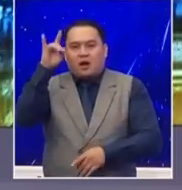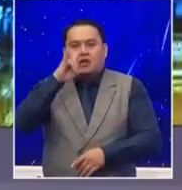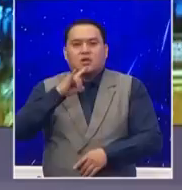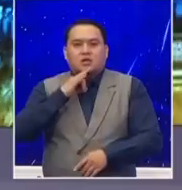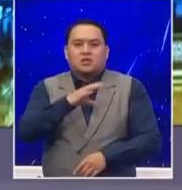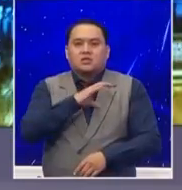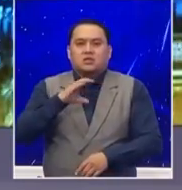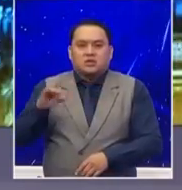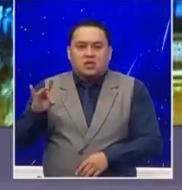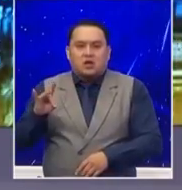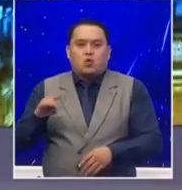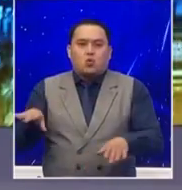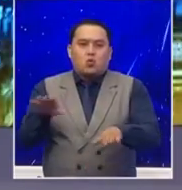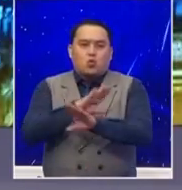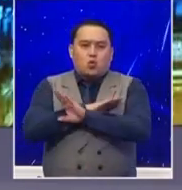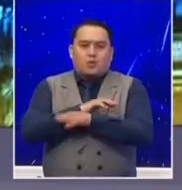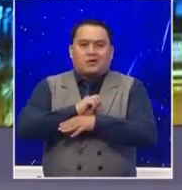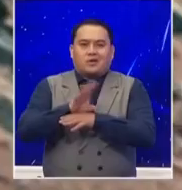кино скончался из-за коронавируса.